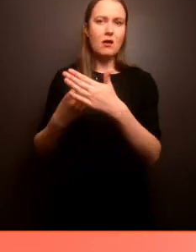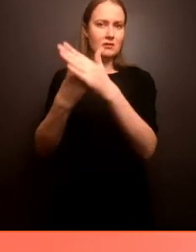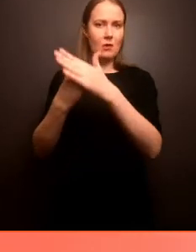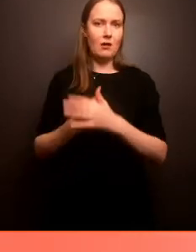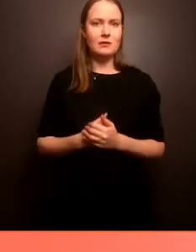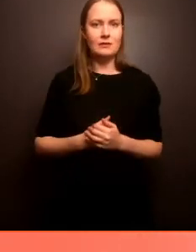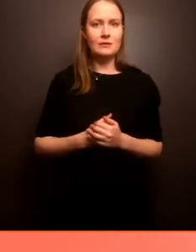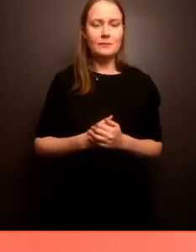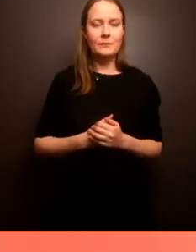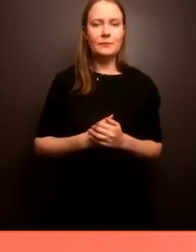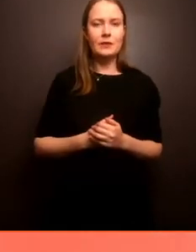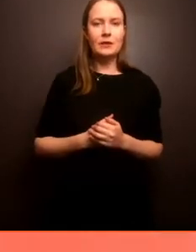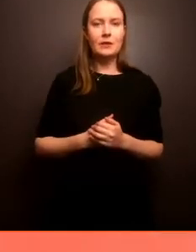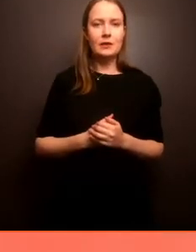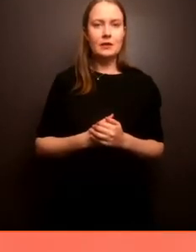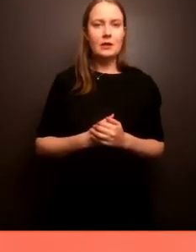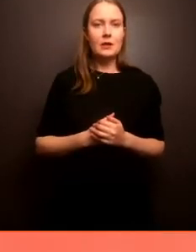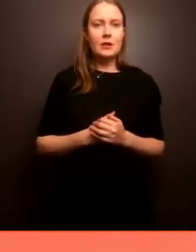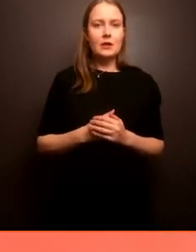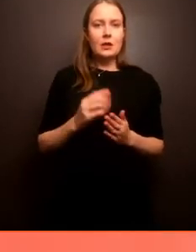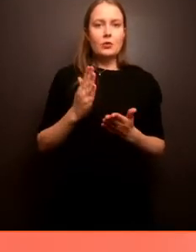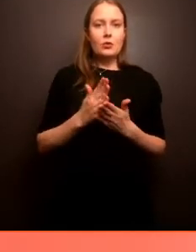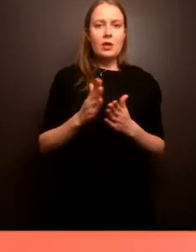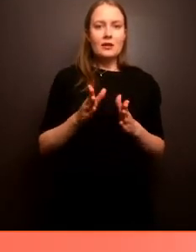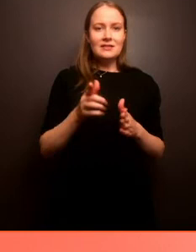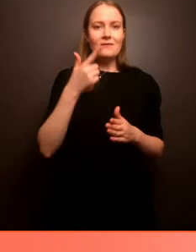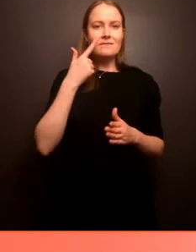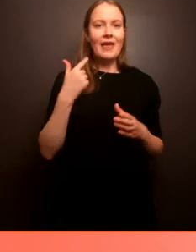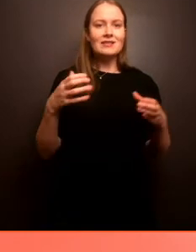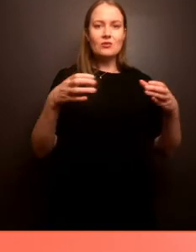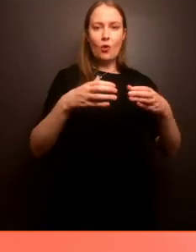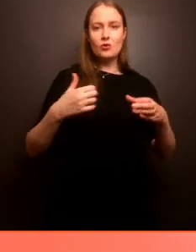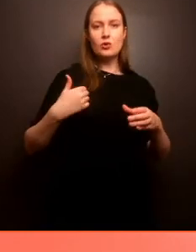juhtimine. Ja hübriidmeeskondade juhtimine tähendab seda, et